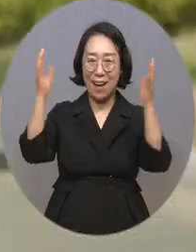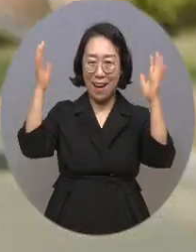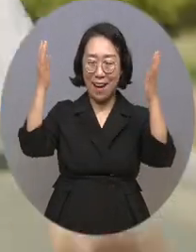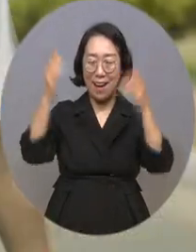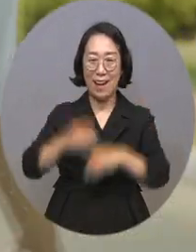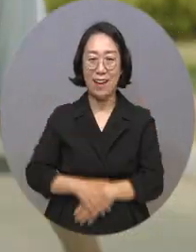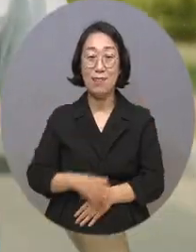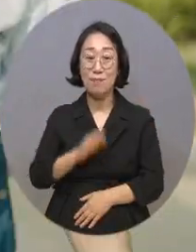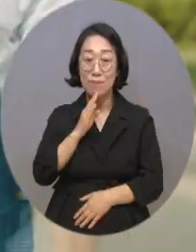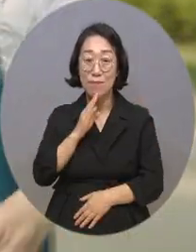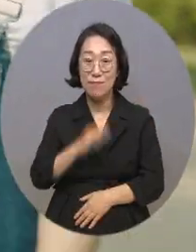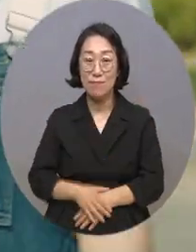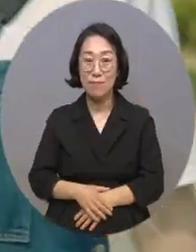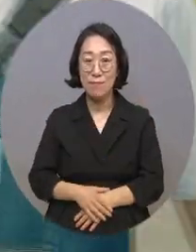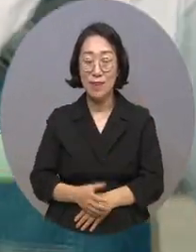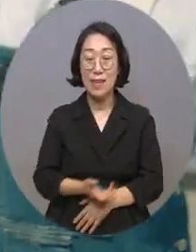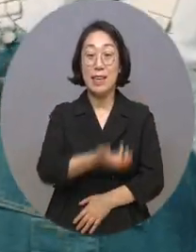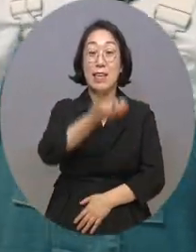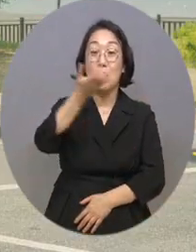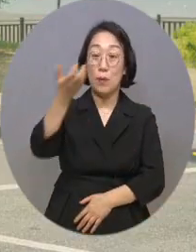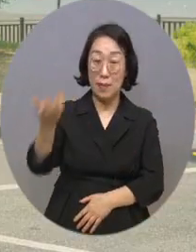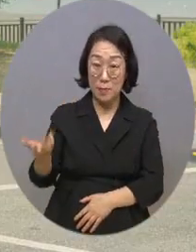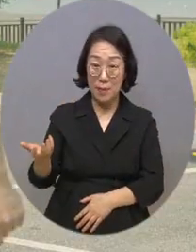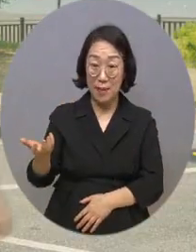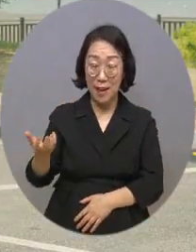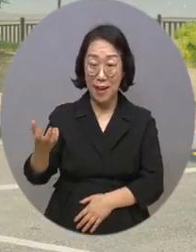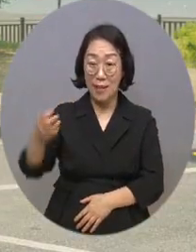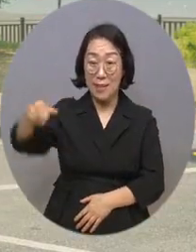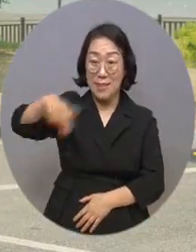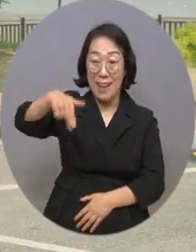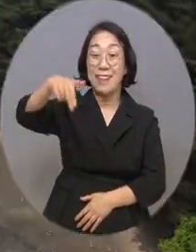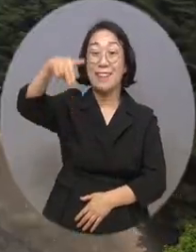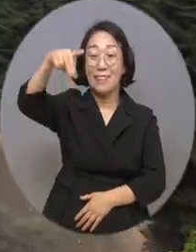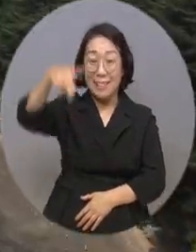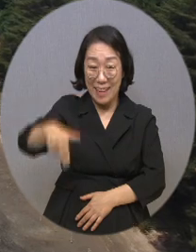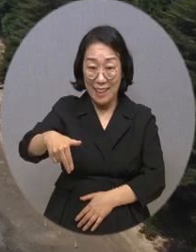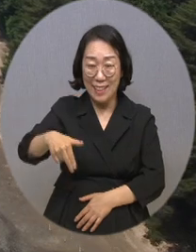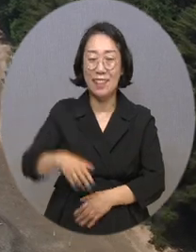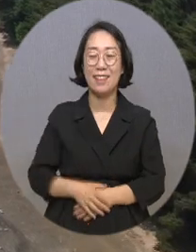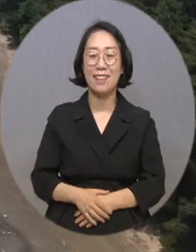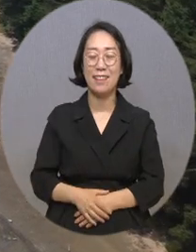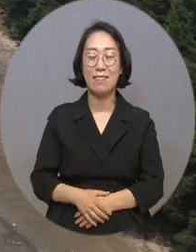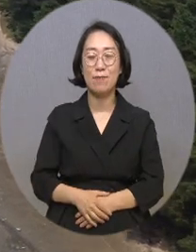좀 있으면 그거 하겠다. 우리가 이동해보겠습니다. 자, 이거 하겠는데? 순간 이동하겠는데?